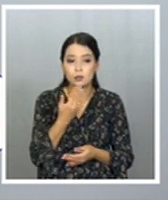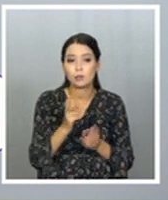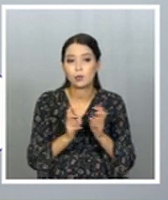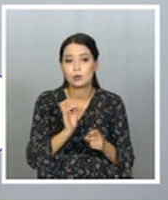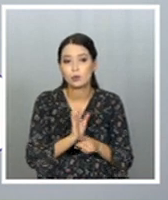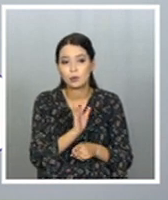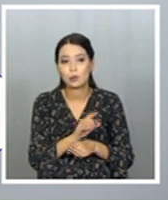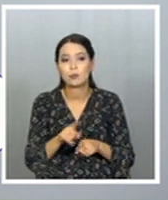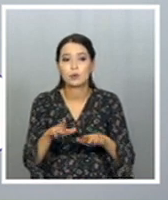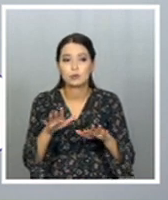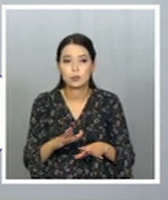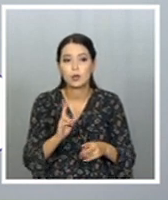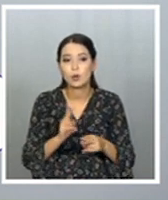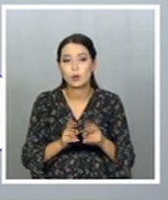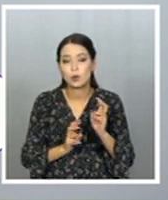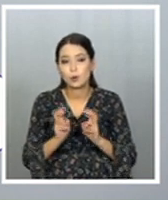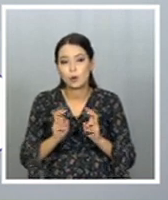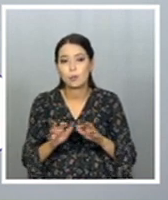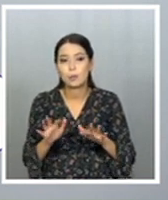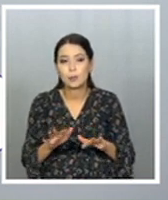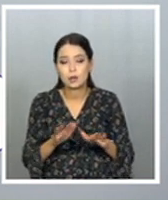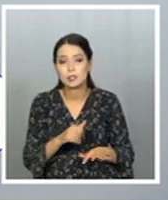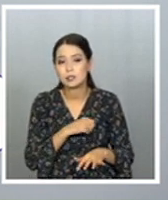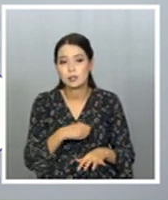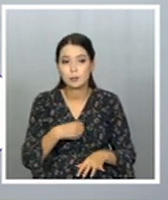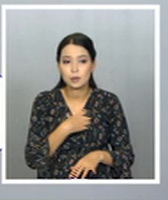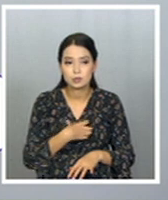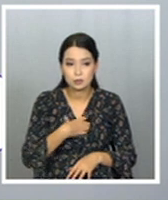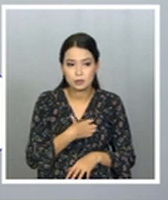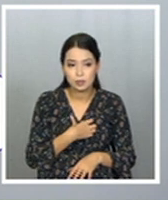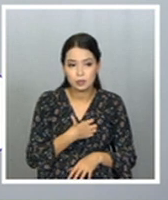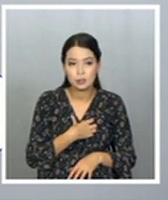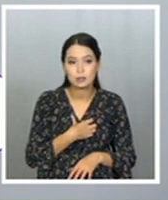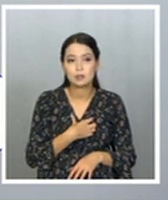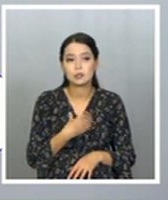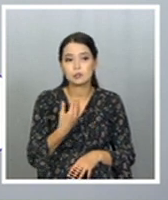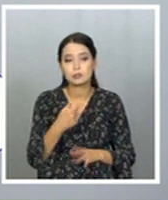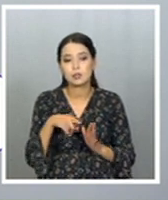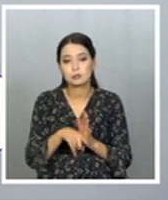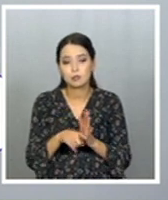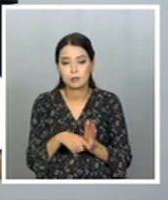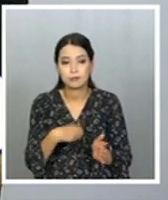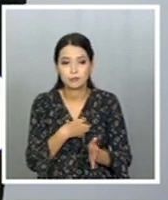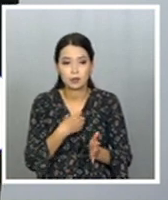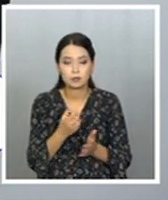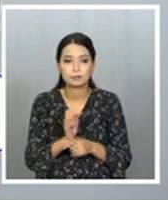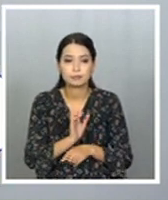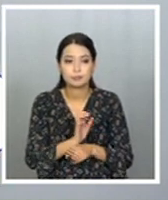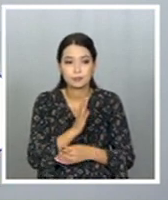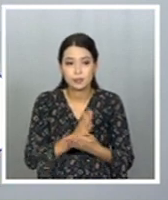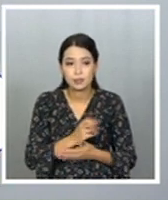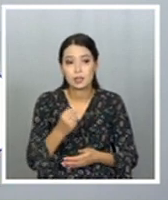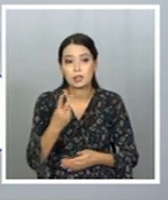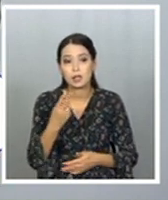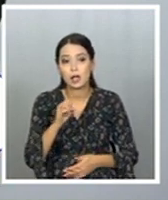бұл жердегі өнеркәсіптің орналасуының басты принципі, яғни шикізат көзіне жақын орналасуы. Екінші жаңағы